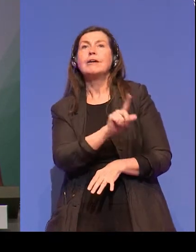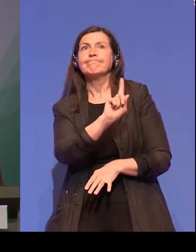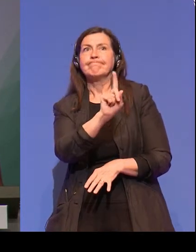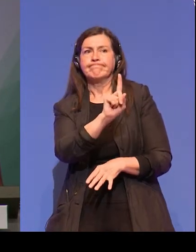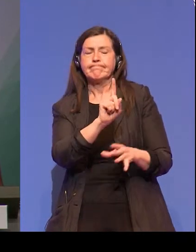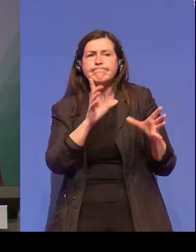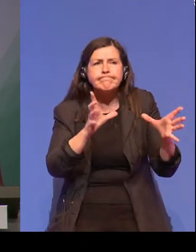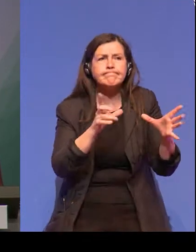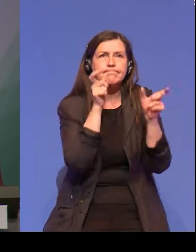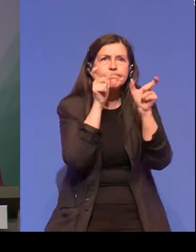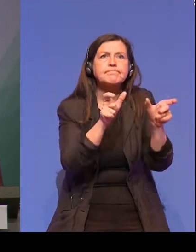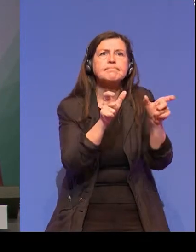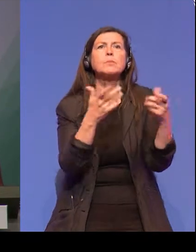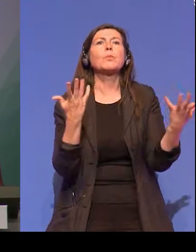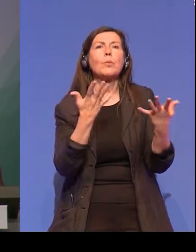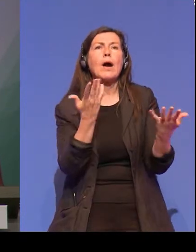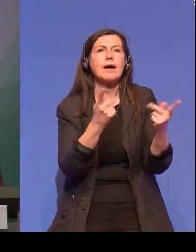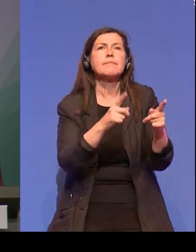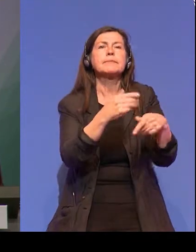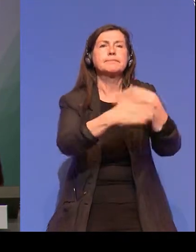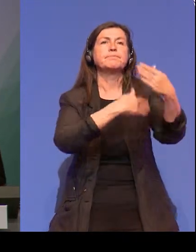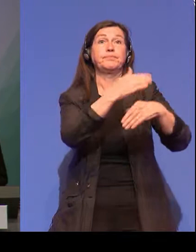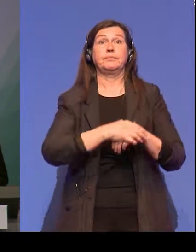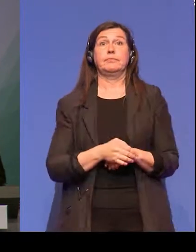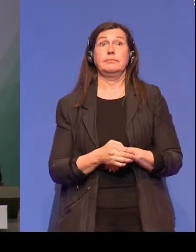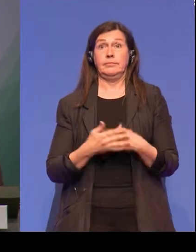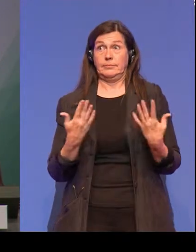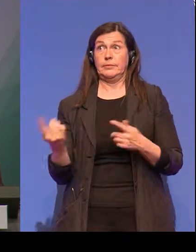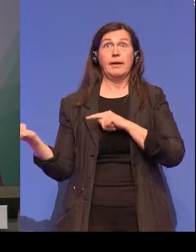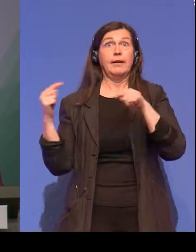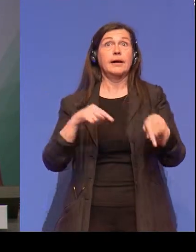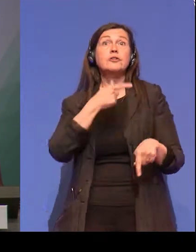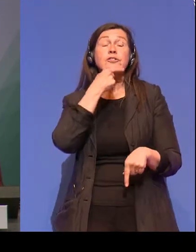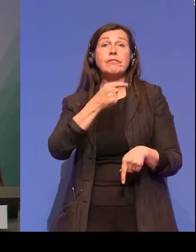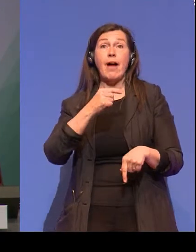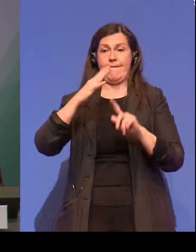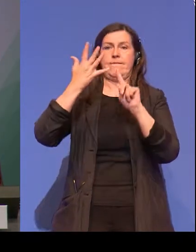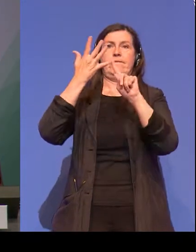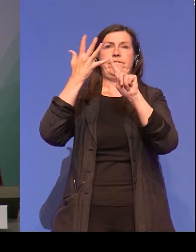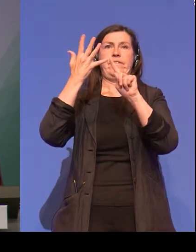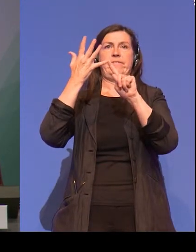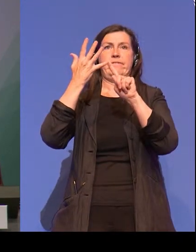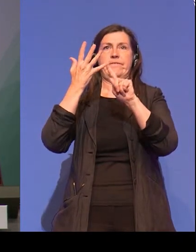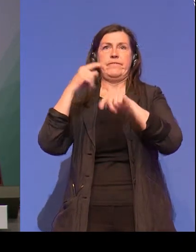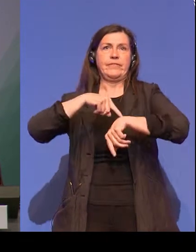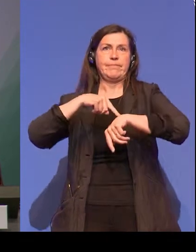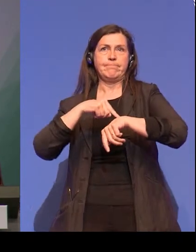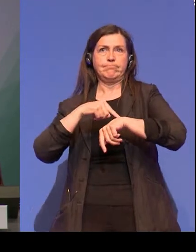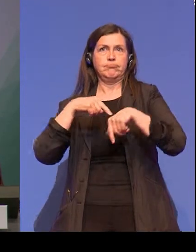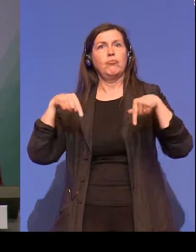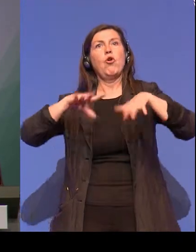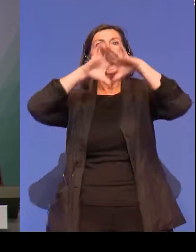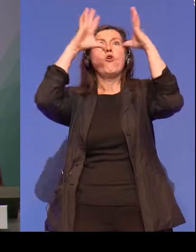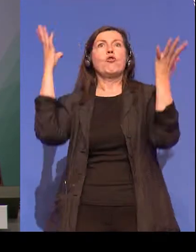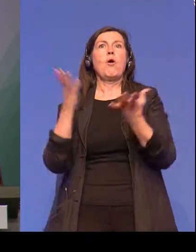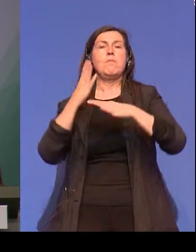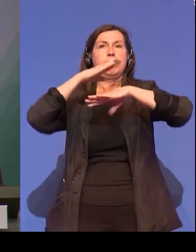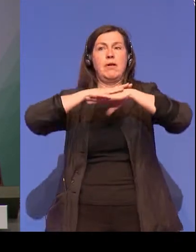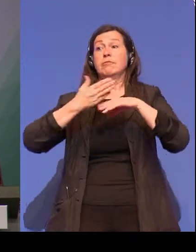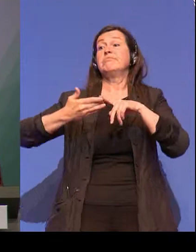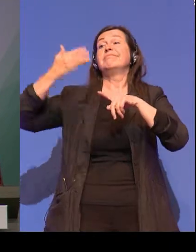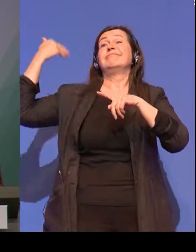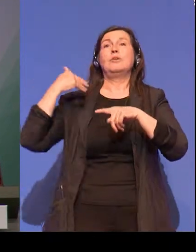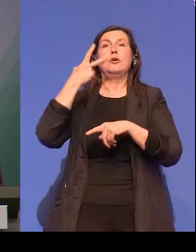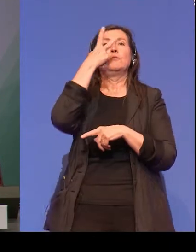à Genève depuis la première édition en 2007 de la plateforme mondiale. les progrès